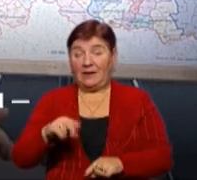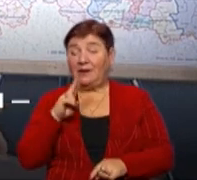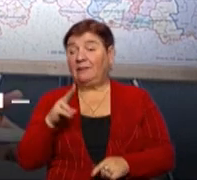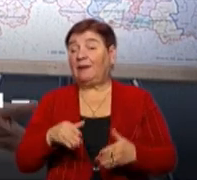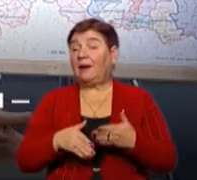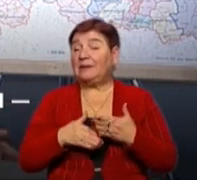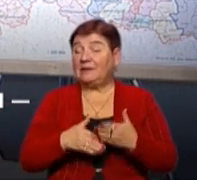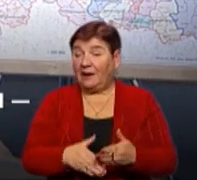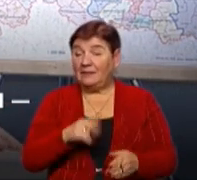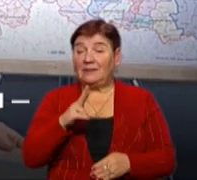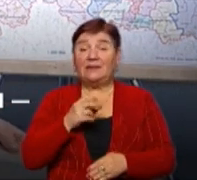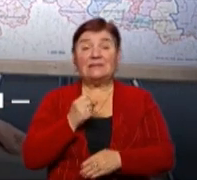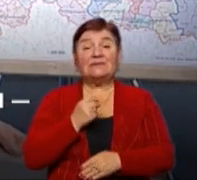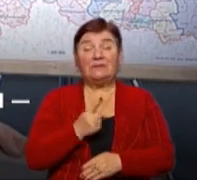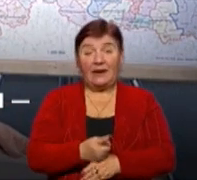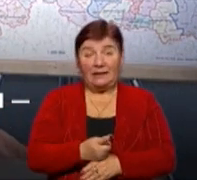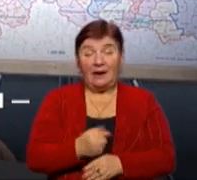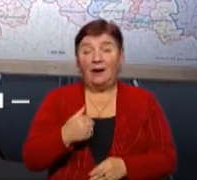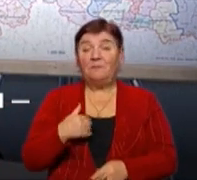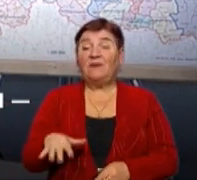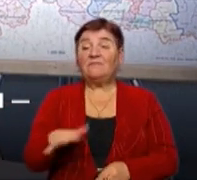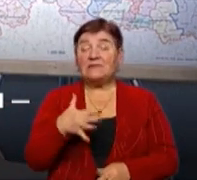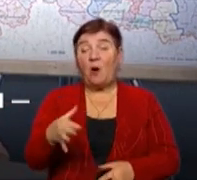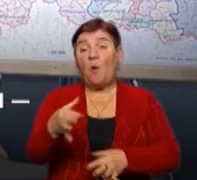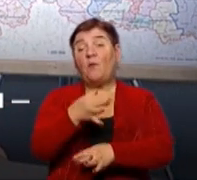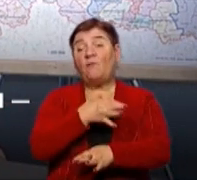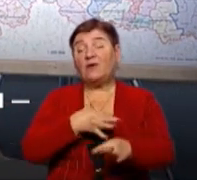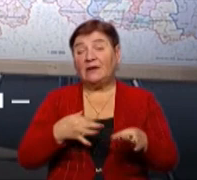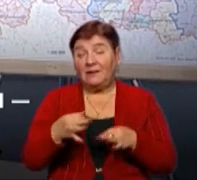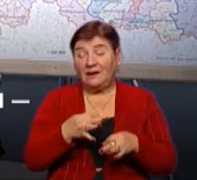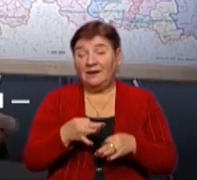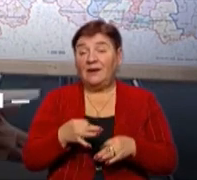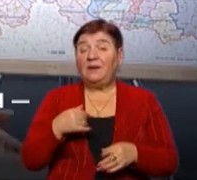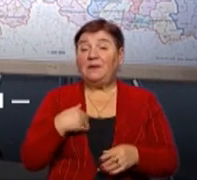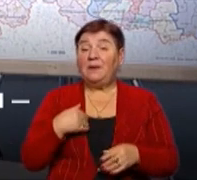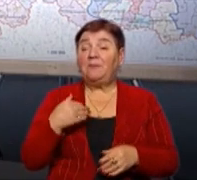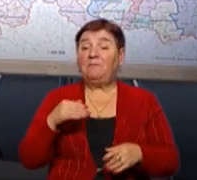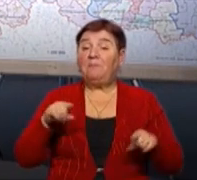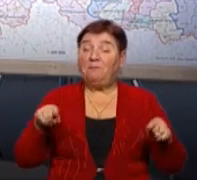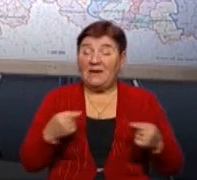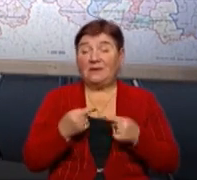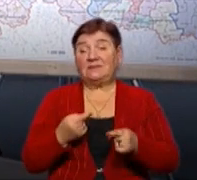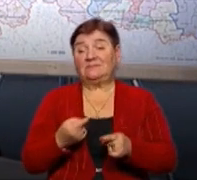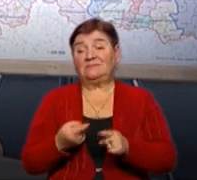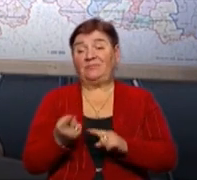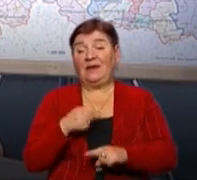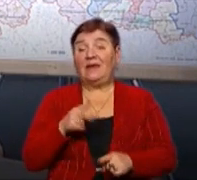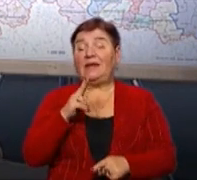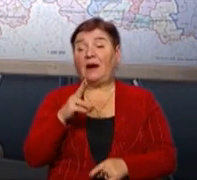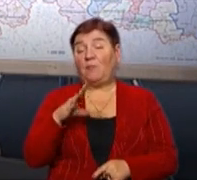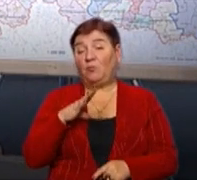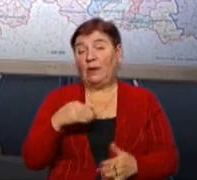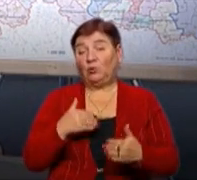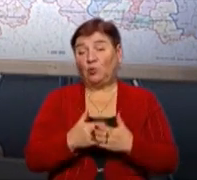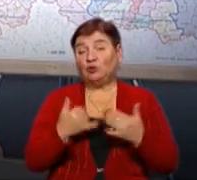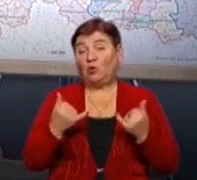її мета, які завдання, ми це все сьогодні обговорили. І фактично ми перезаснували ту коаліцію, яка існувала